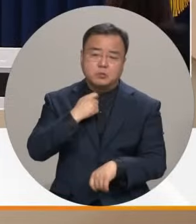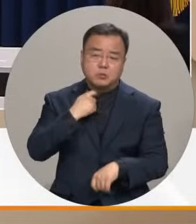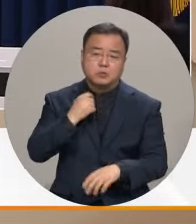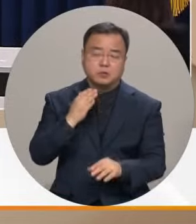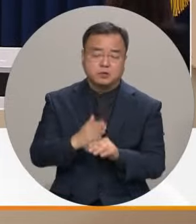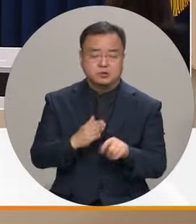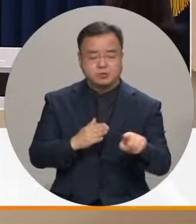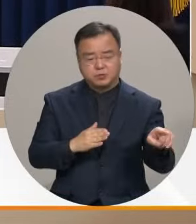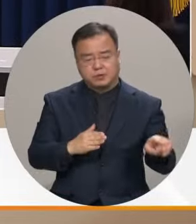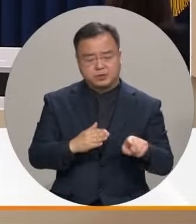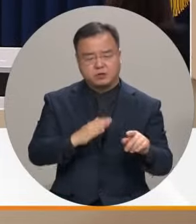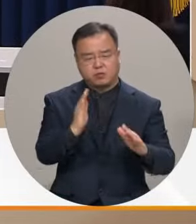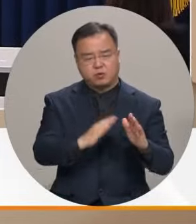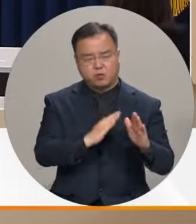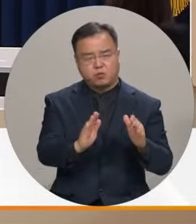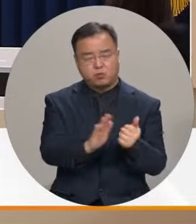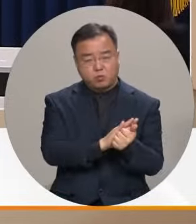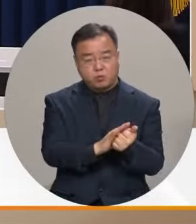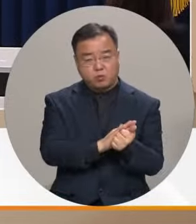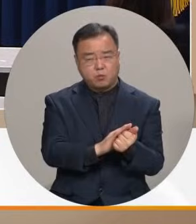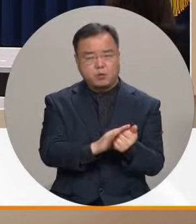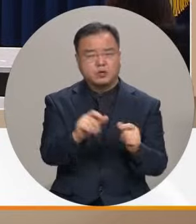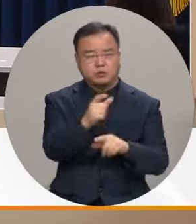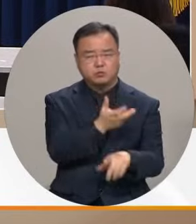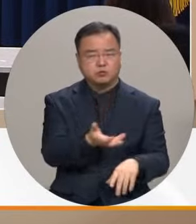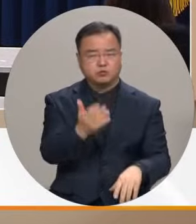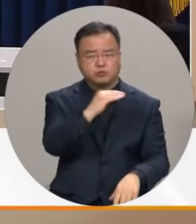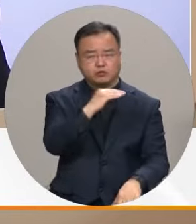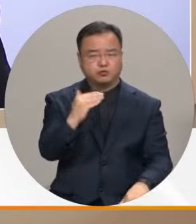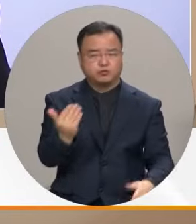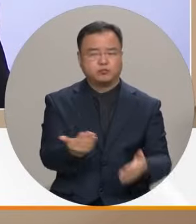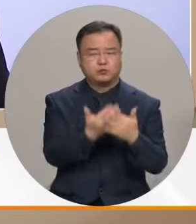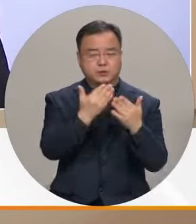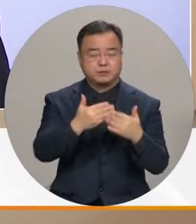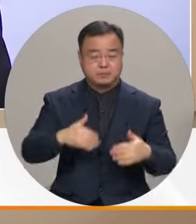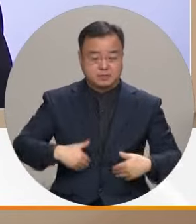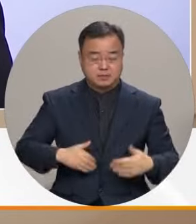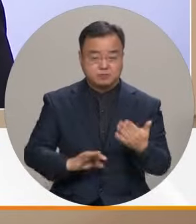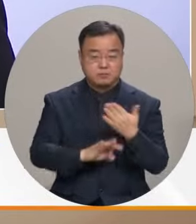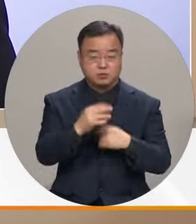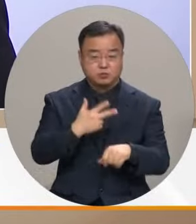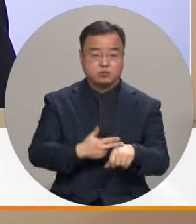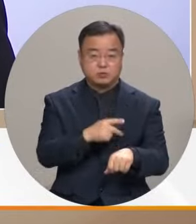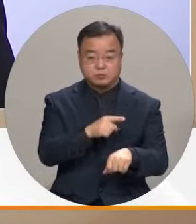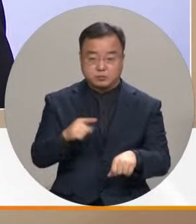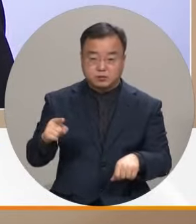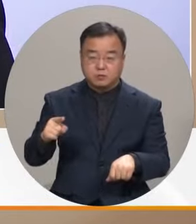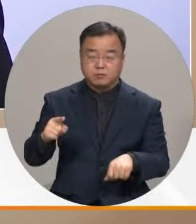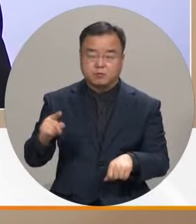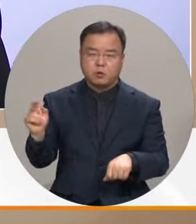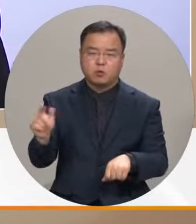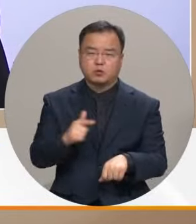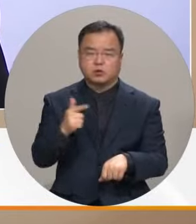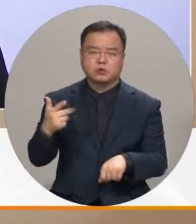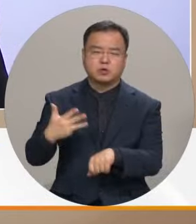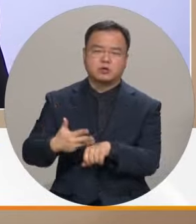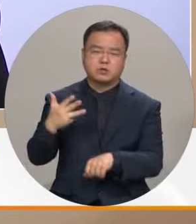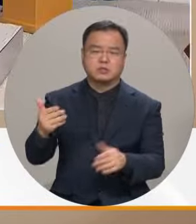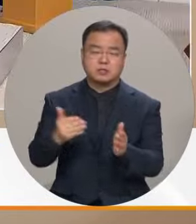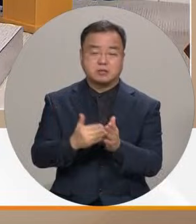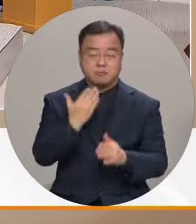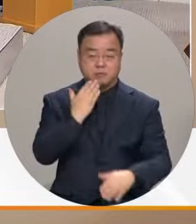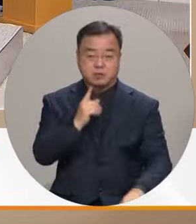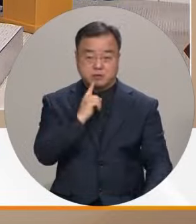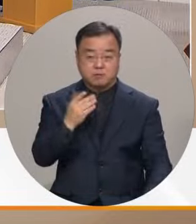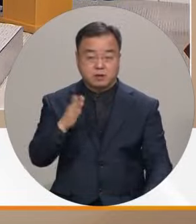될 것 같습니다 시간으로 살펴보자면 아침 7시부터는 현재 장시간 노동 시장